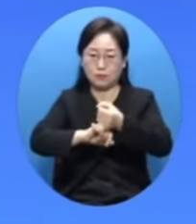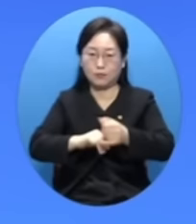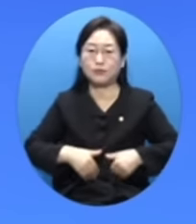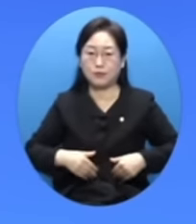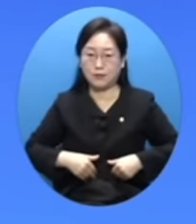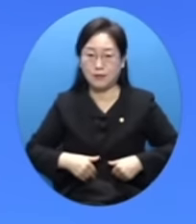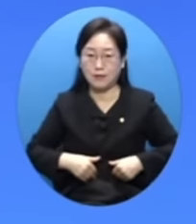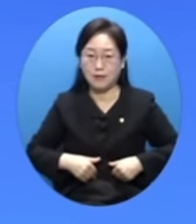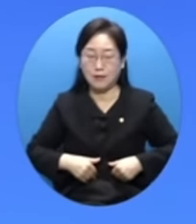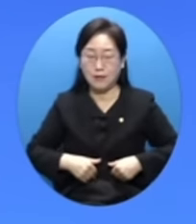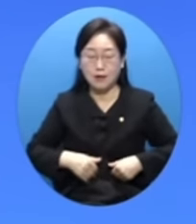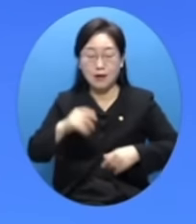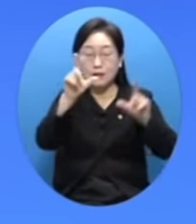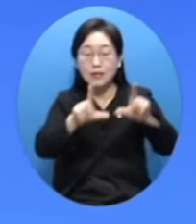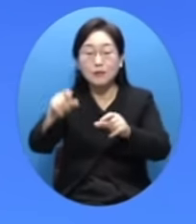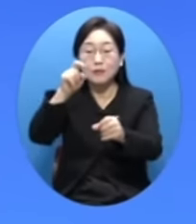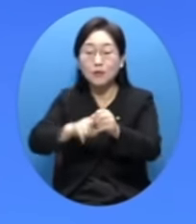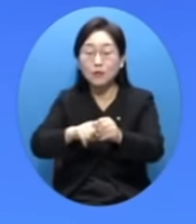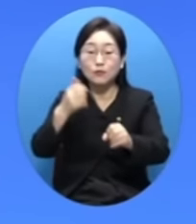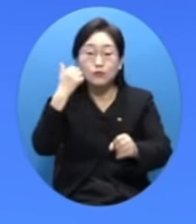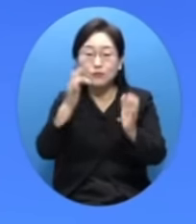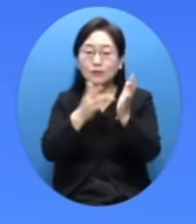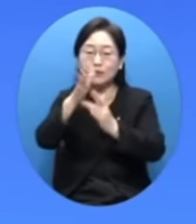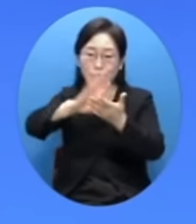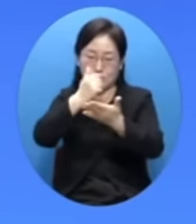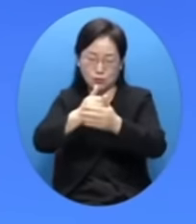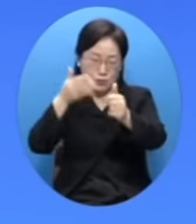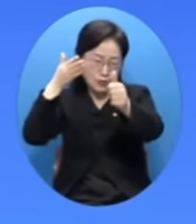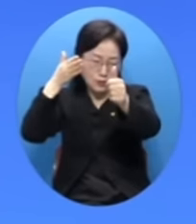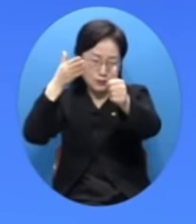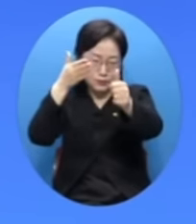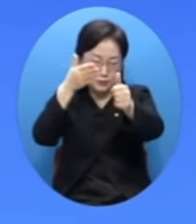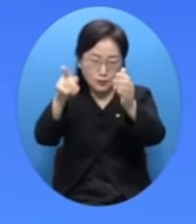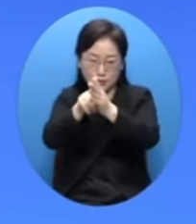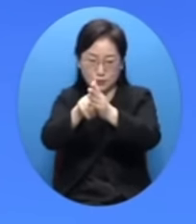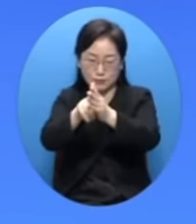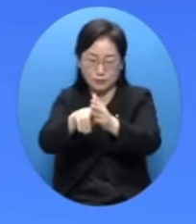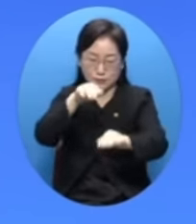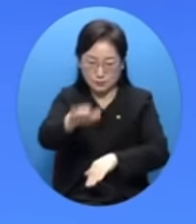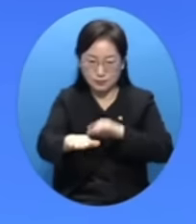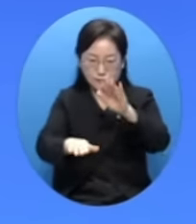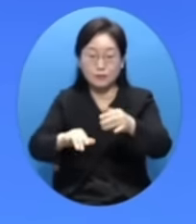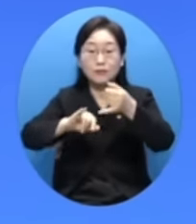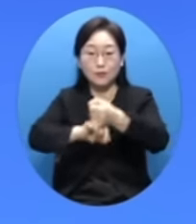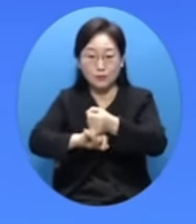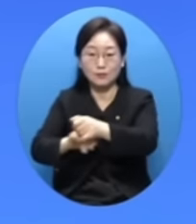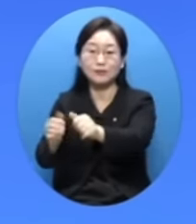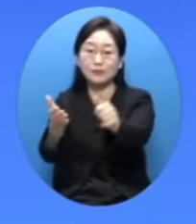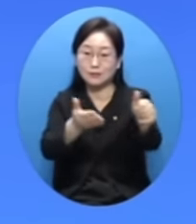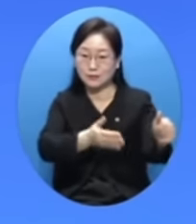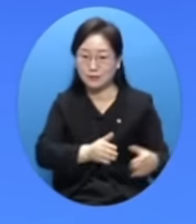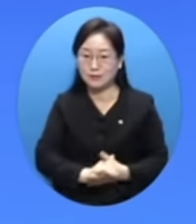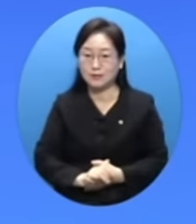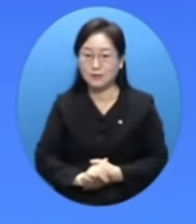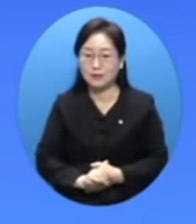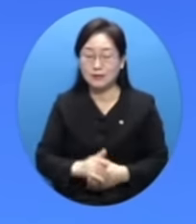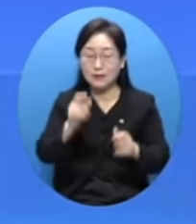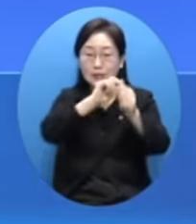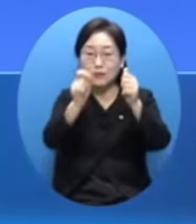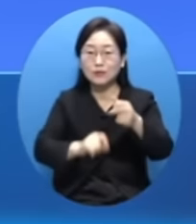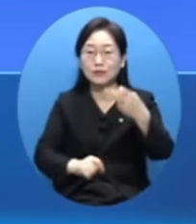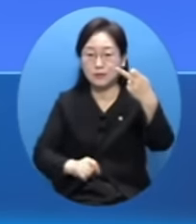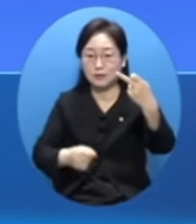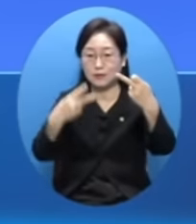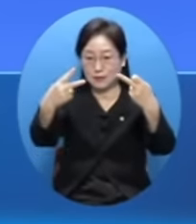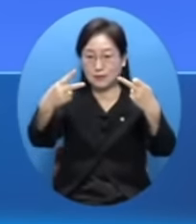언제나 삶의 목표가 되신 예수 그리스도께 초점을 마추고 믿음으로 전 나가는 우 모두가 할 것입니다 히브리서 12장